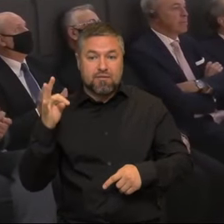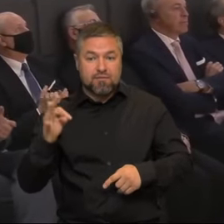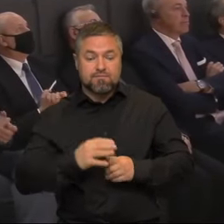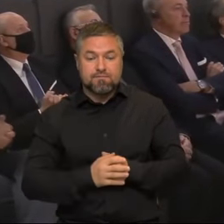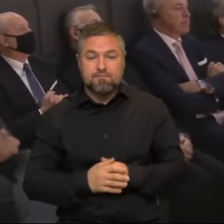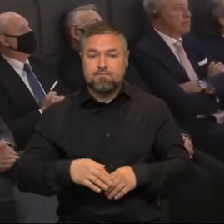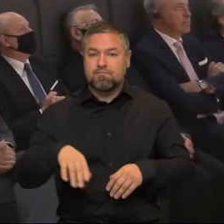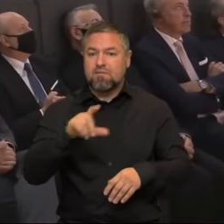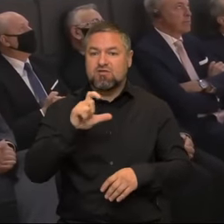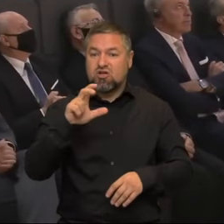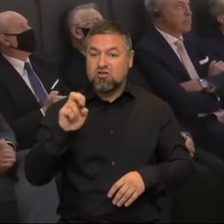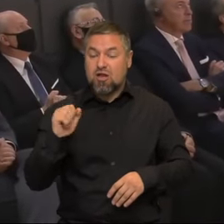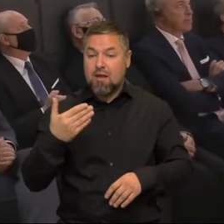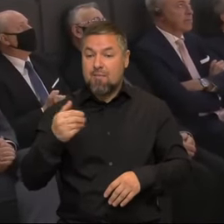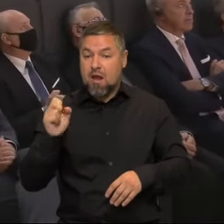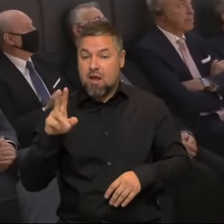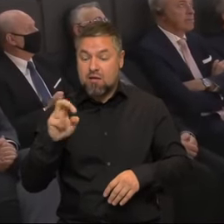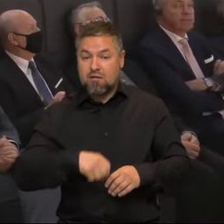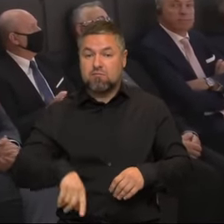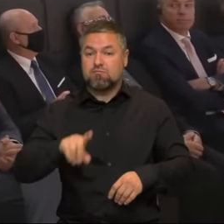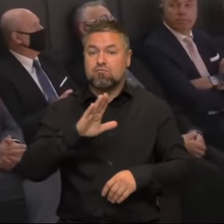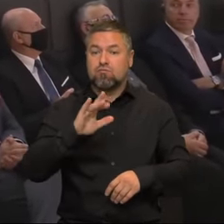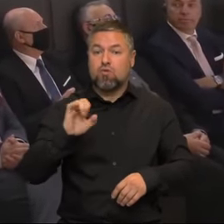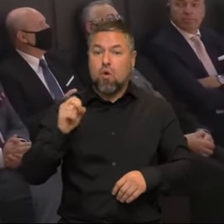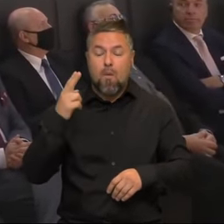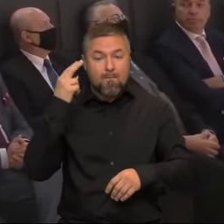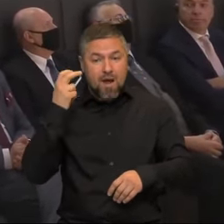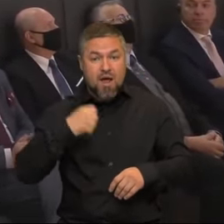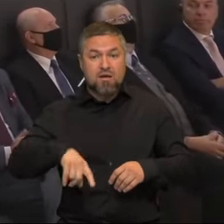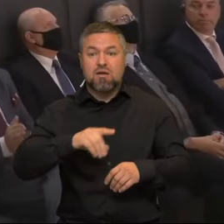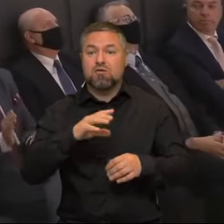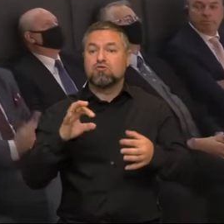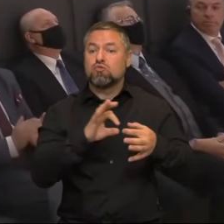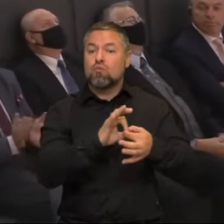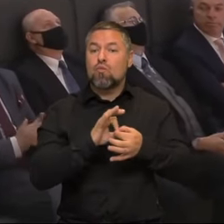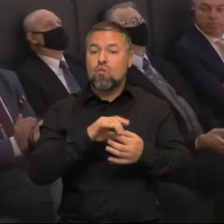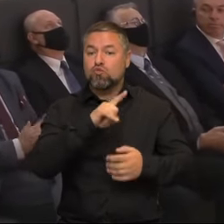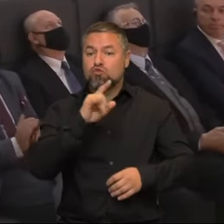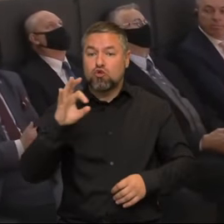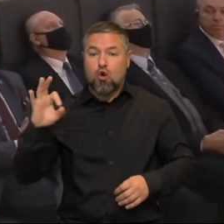Witam pana Marka Cieślaka, prezesa Bionano Parku, spółka z o.o.